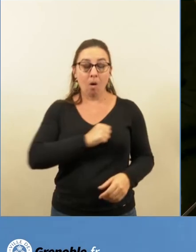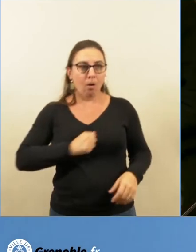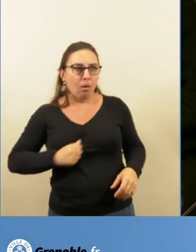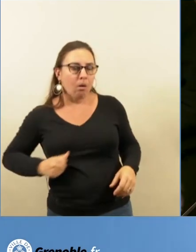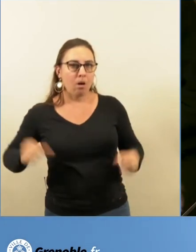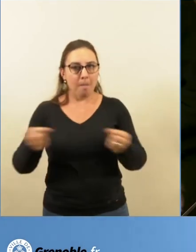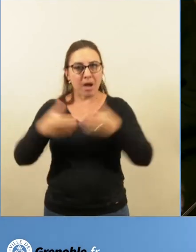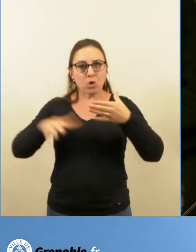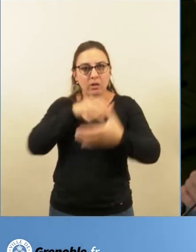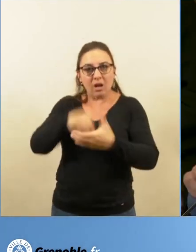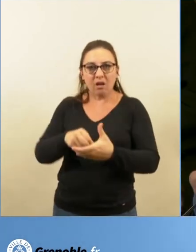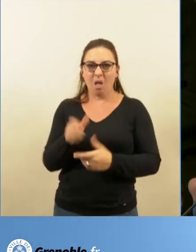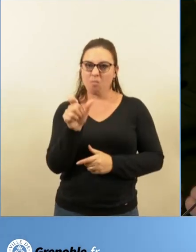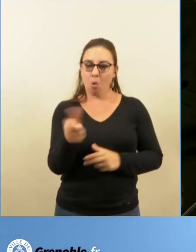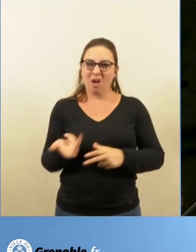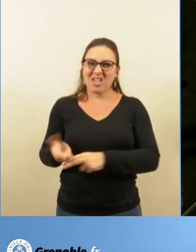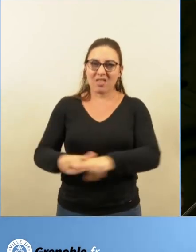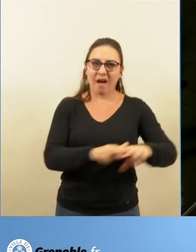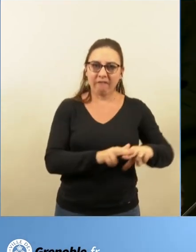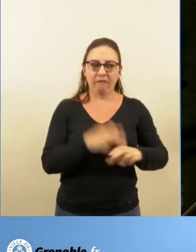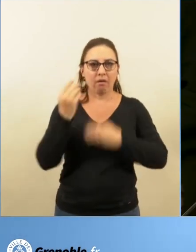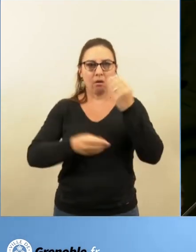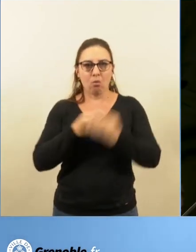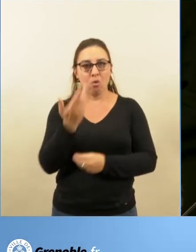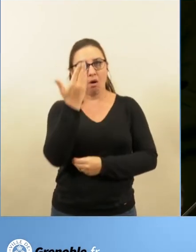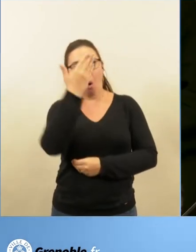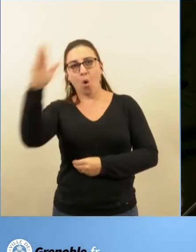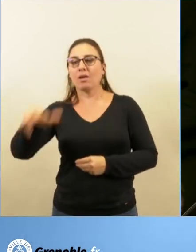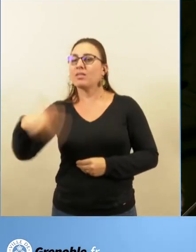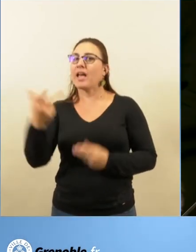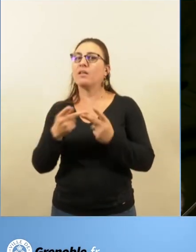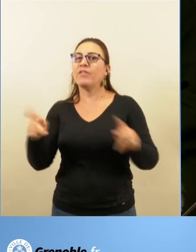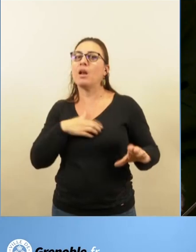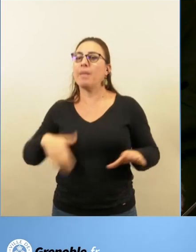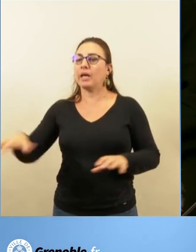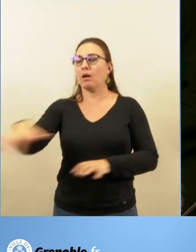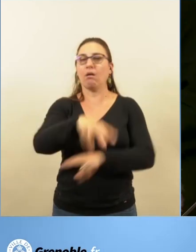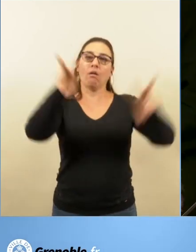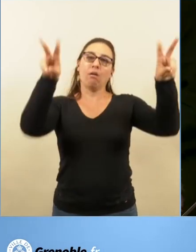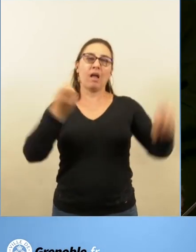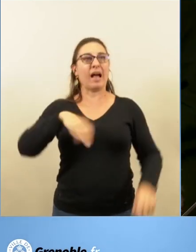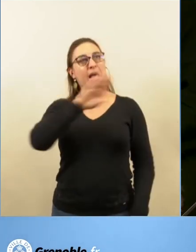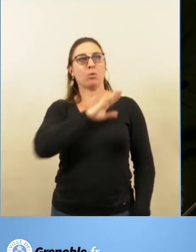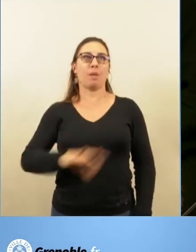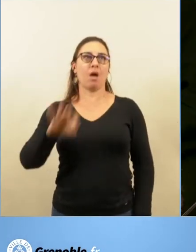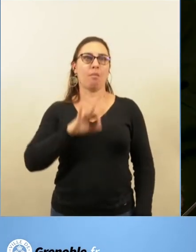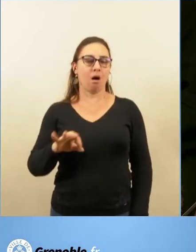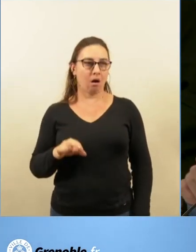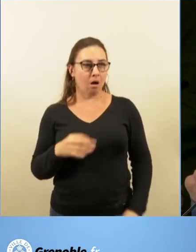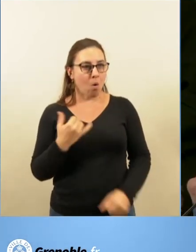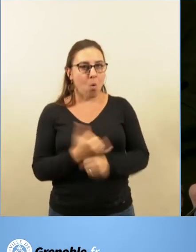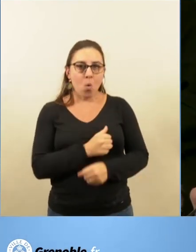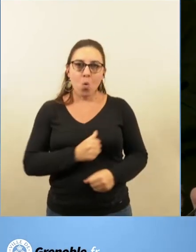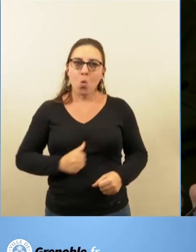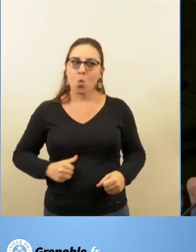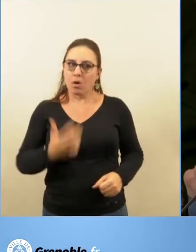qu'on emploie les mots cadavre ou au fond que les 12 autres mères des autres communes seraient entre guillemets irresponsable en portant cela je crois que